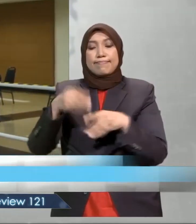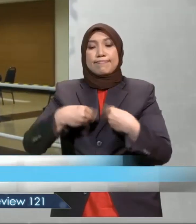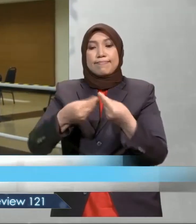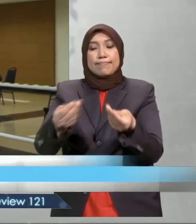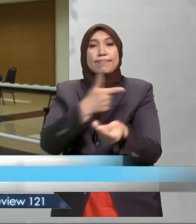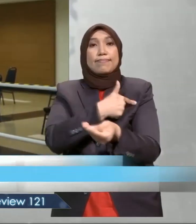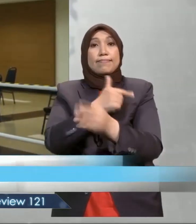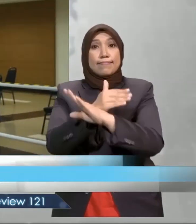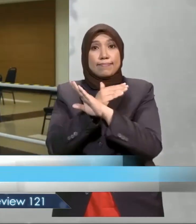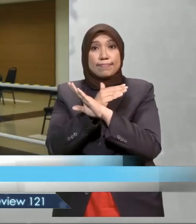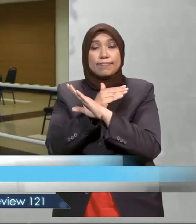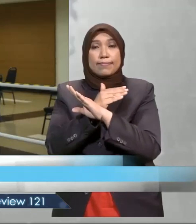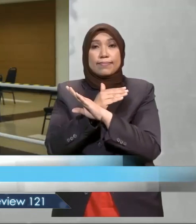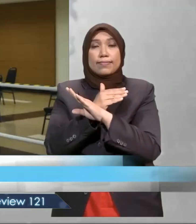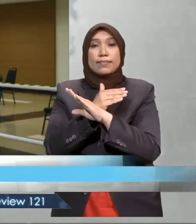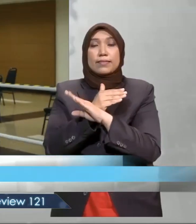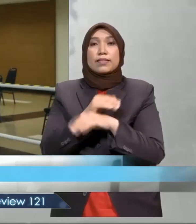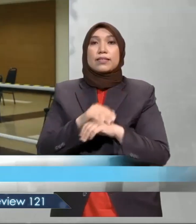vaksin.